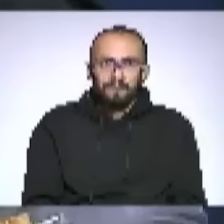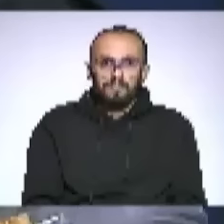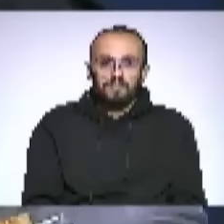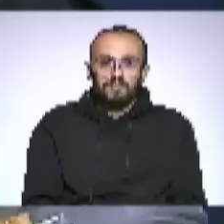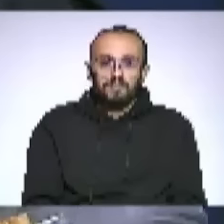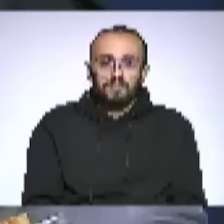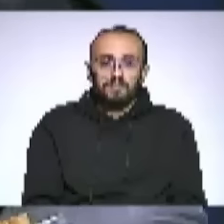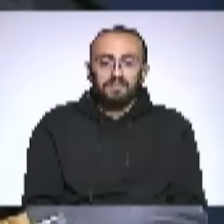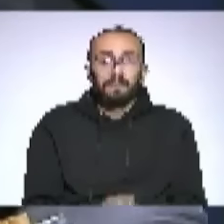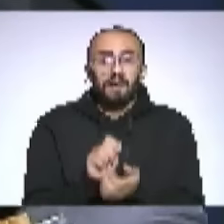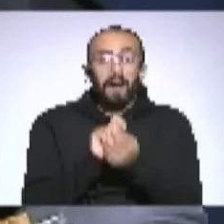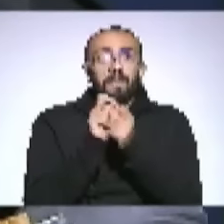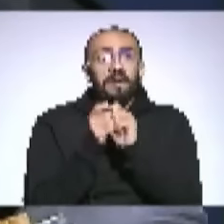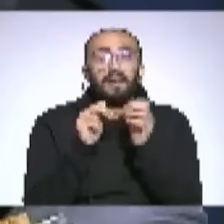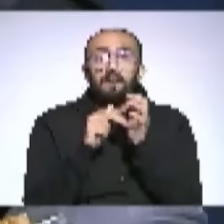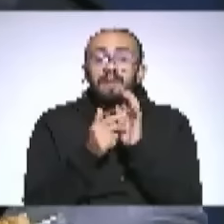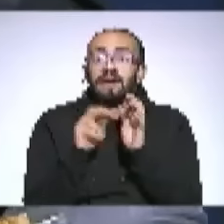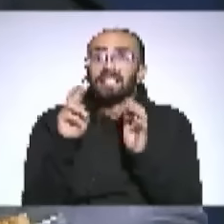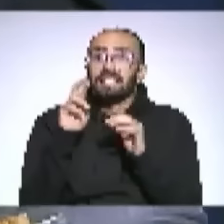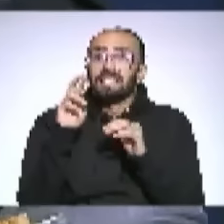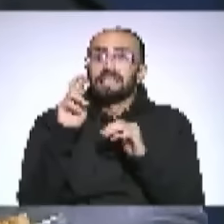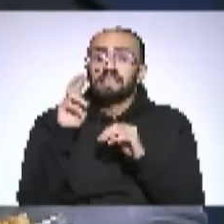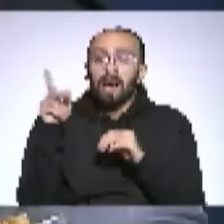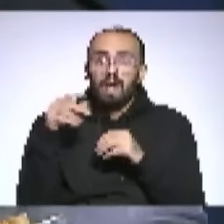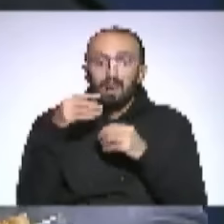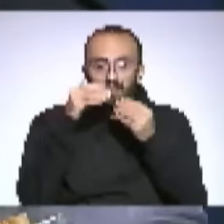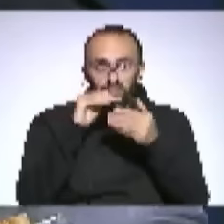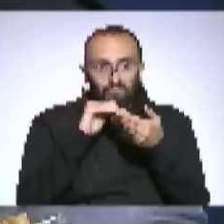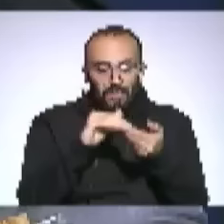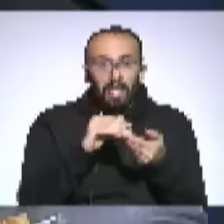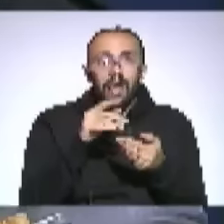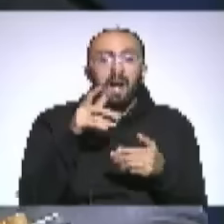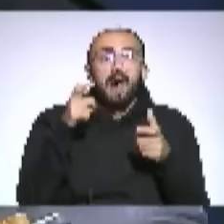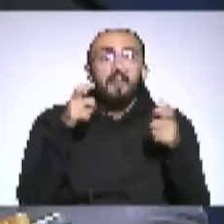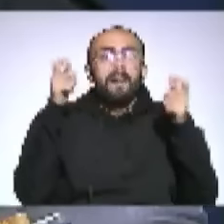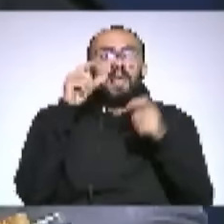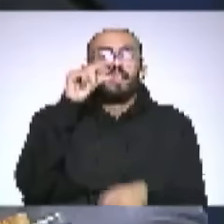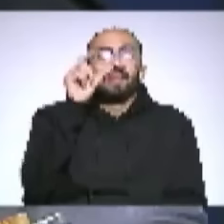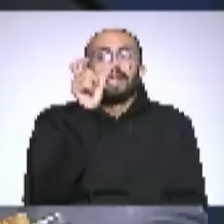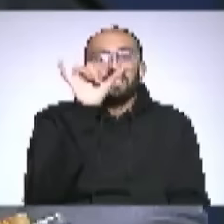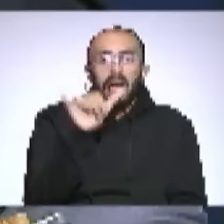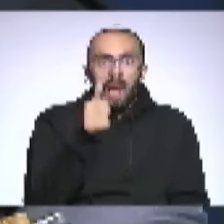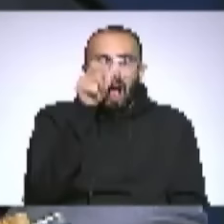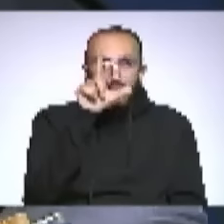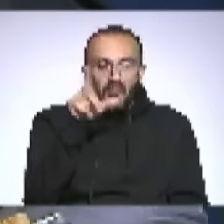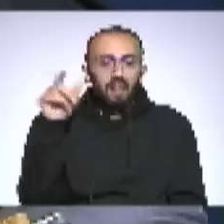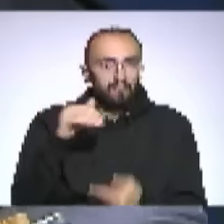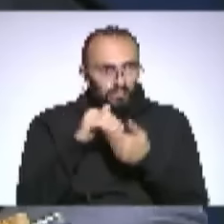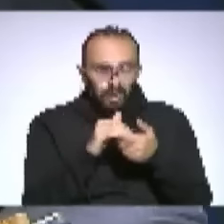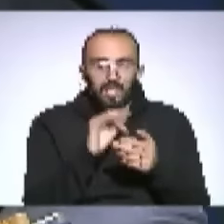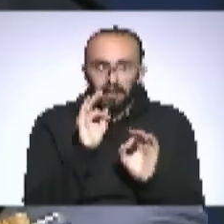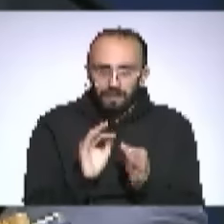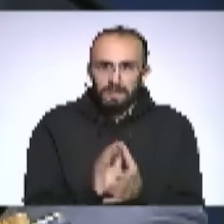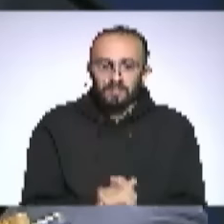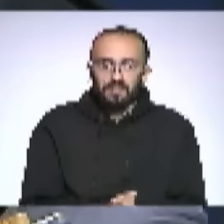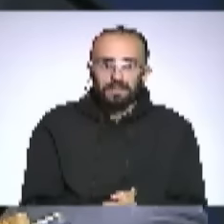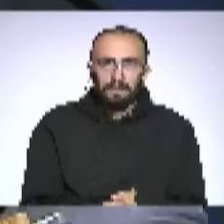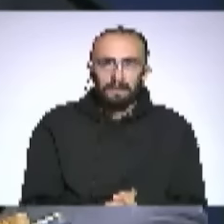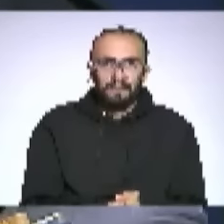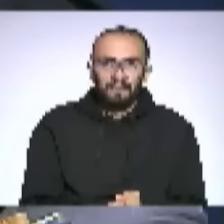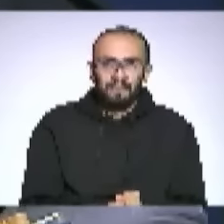طيب هنا البديل المطرانيه تساعدك ونفت الانبا دانيال على مدرك الحكايه دي كويس بس احيانا المجالس الاباء الكهنه